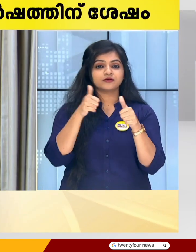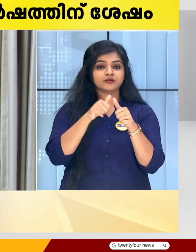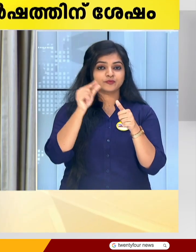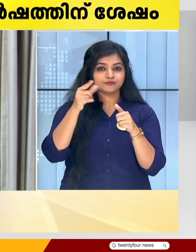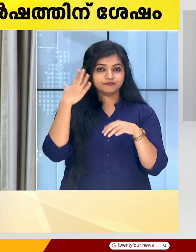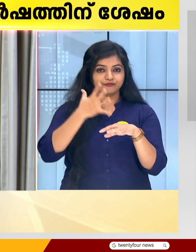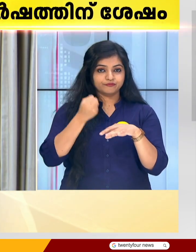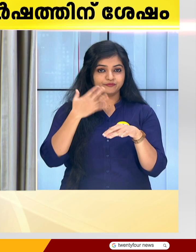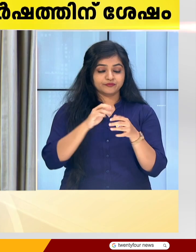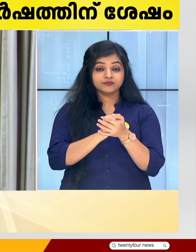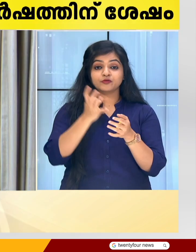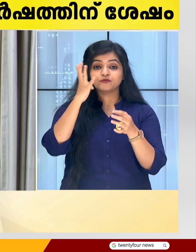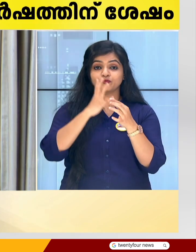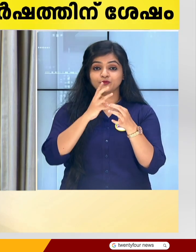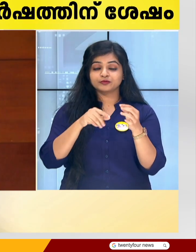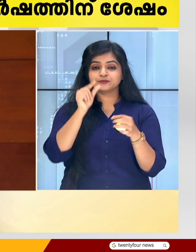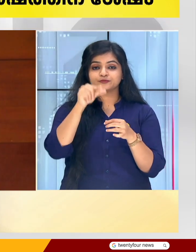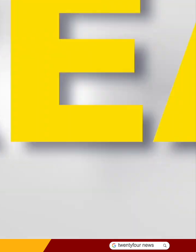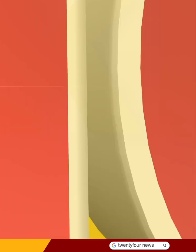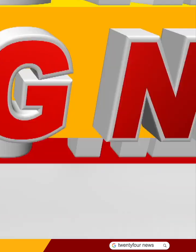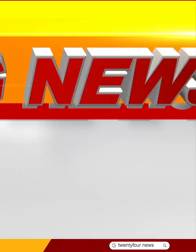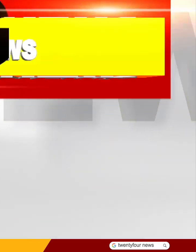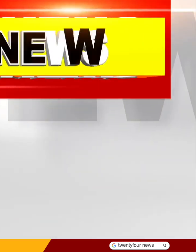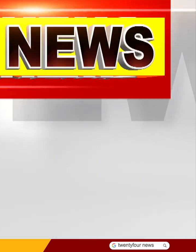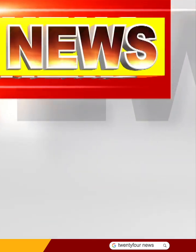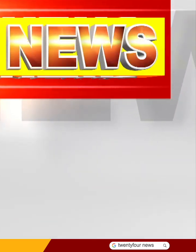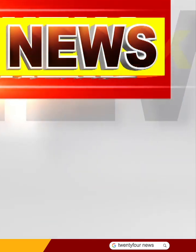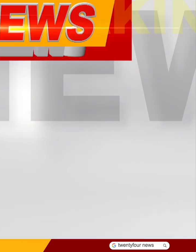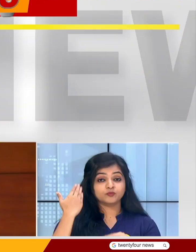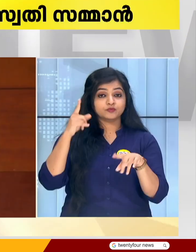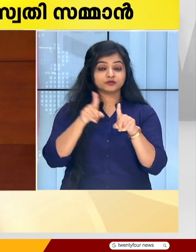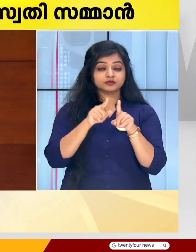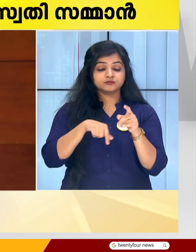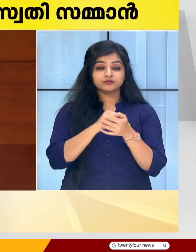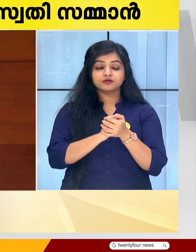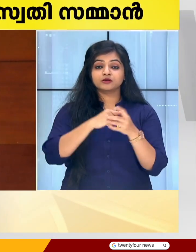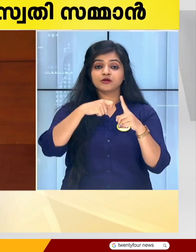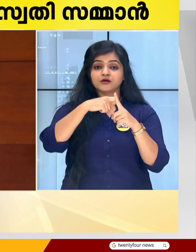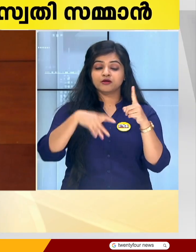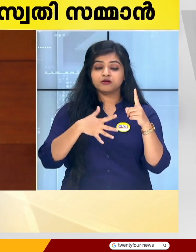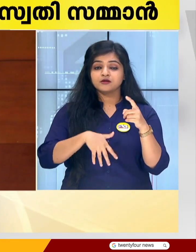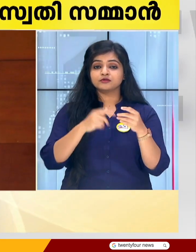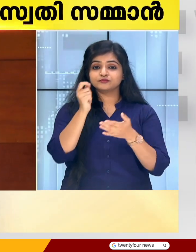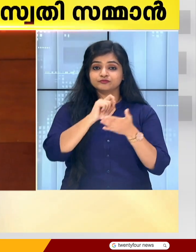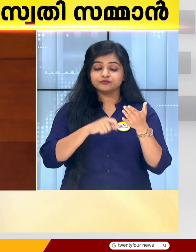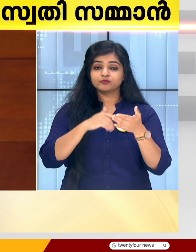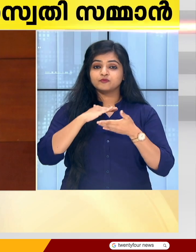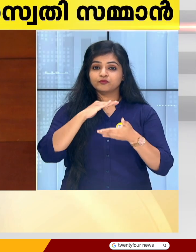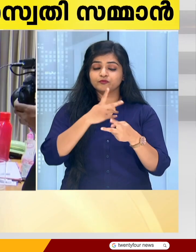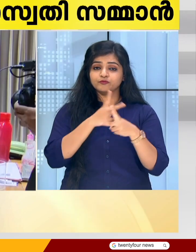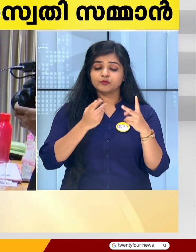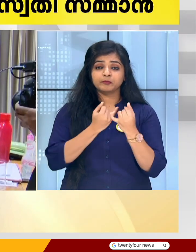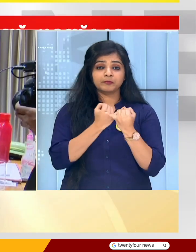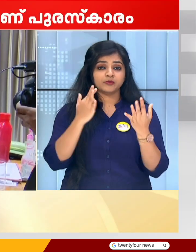ഈ പുരസ്കാരത്തിന് അർഹനായിരിക്കുകയാണ്. ഇതിനു മുൻപ് കേന്ദ്ര സാഹിത്യ അക്കാദമി അവാർഡുകളും കേരള സാഹിത്യ അക്കാദമി അവാർഡുകളടക്കം